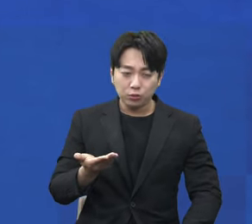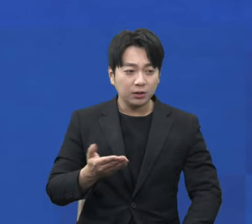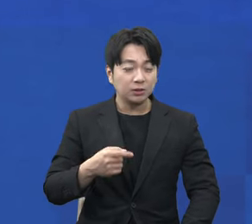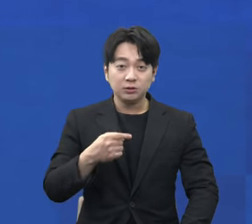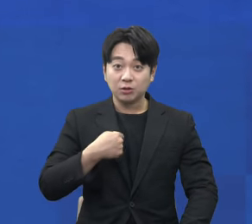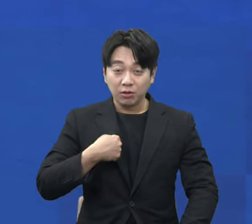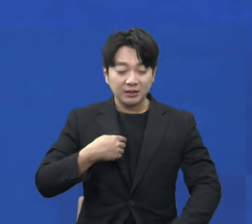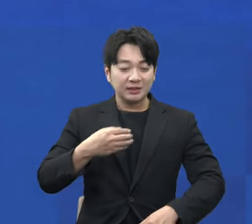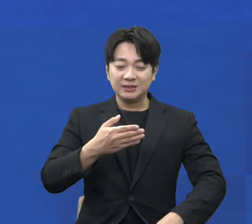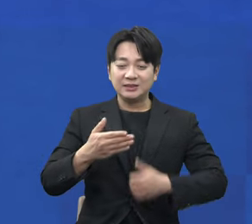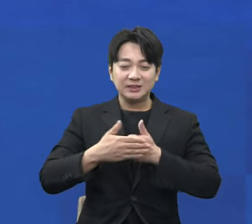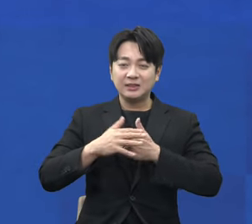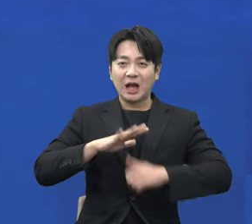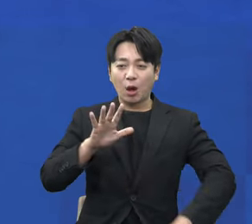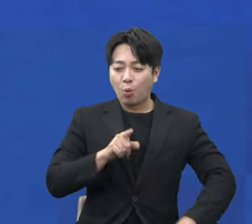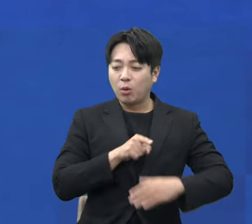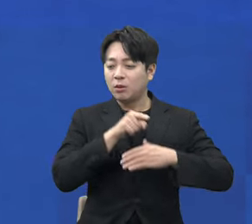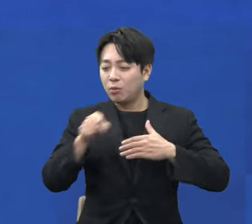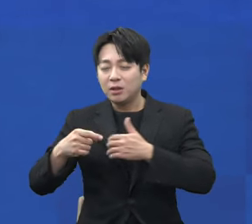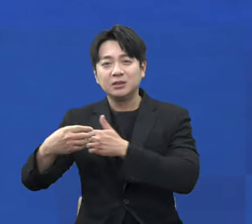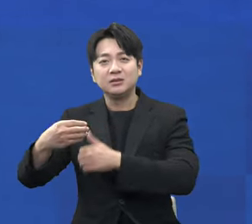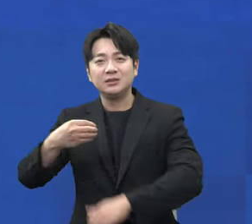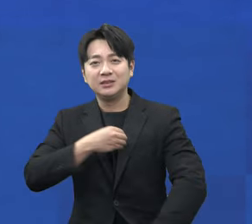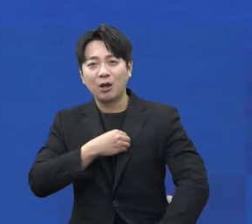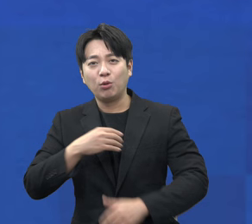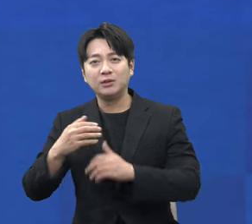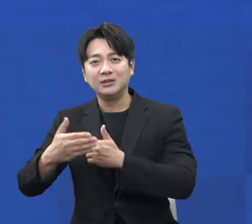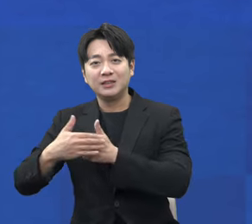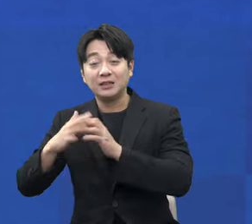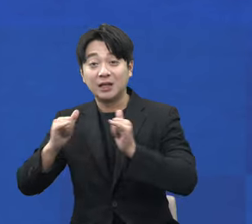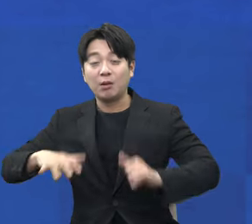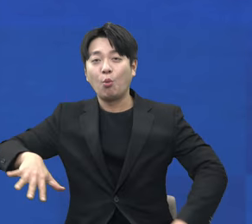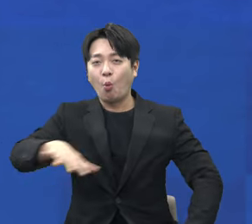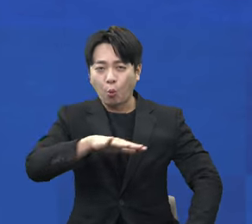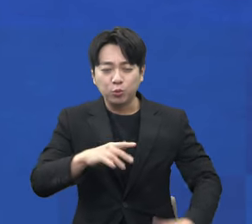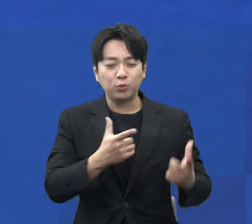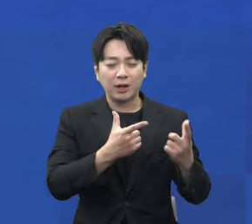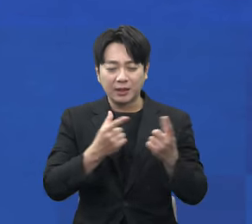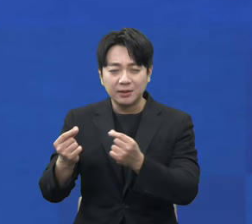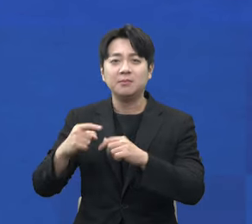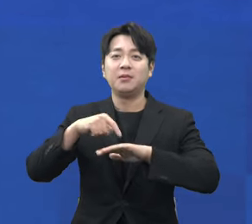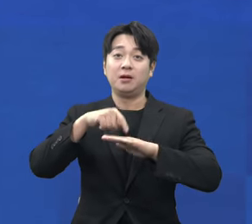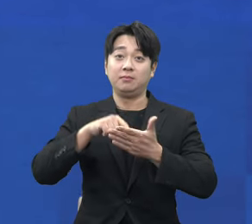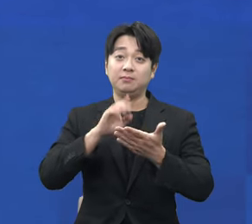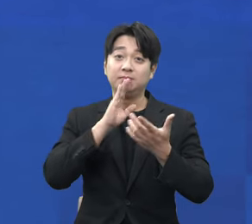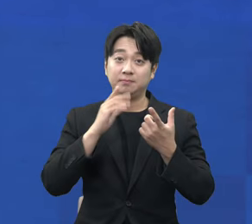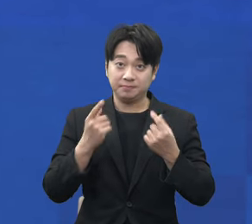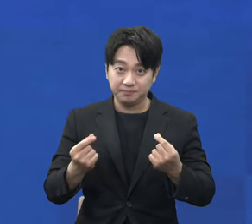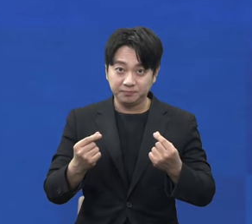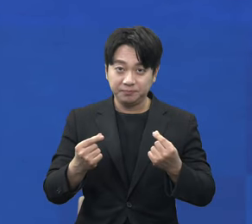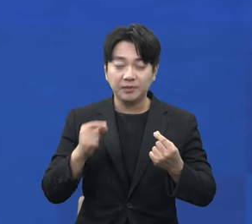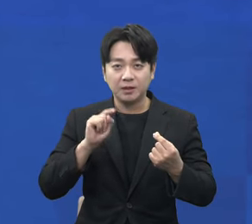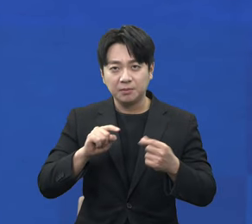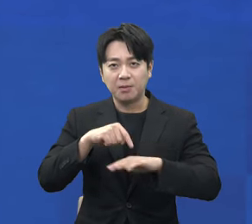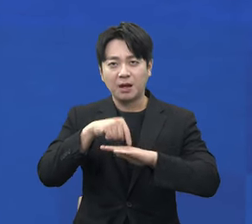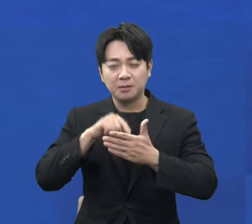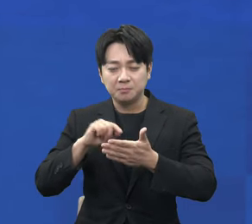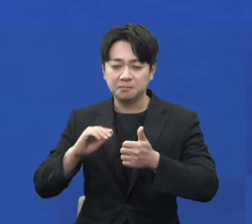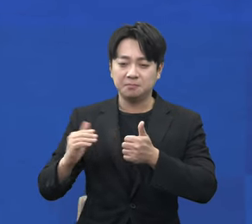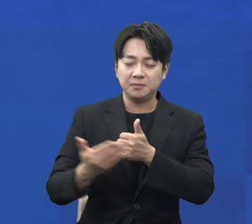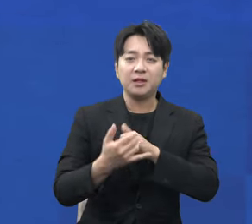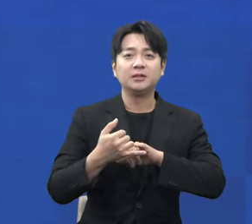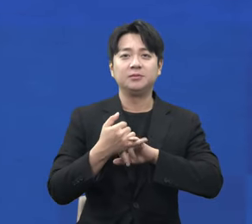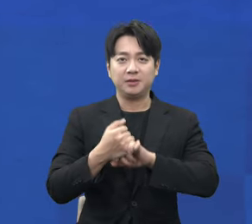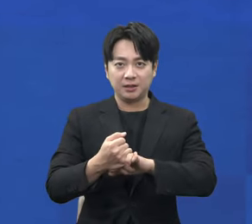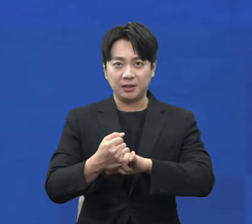그 따뜻한 마음입니다. 그 따뜻한 마음, 그 마음의 온도 제가 지켜드리겠습니다. 일할 수